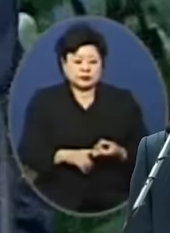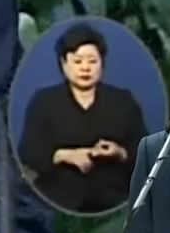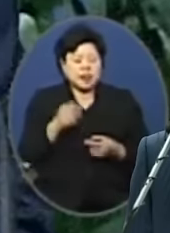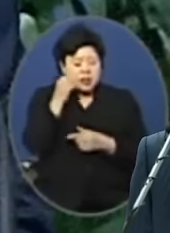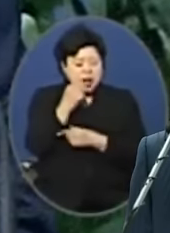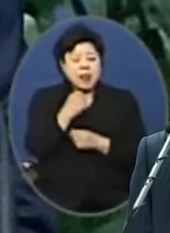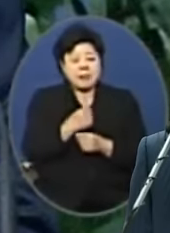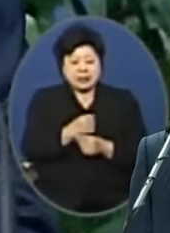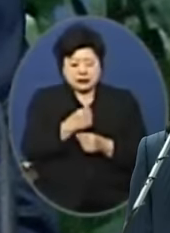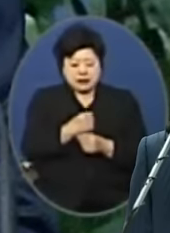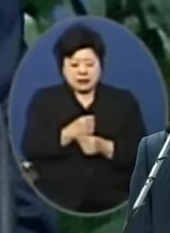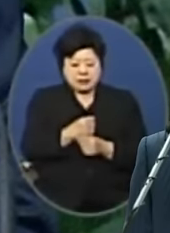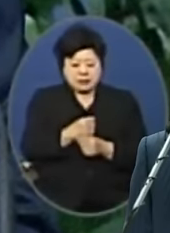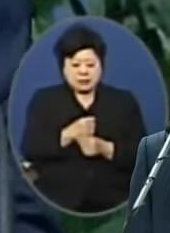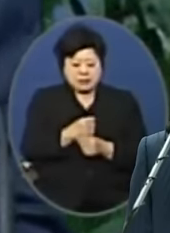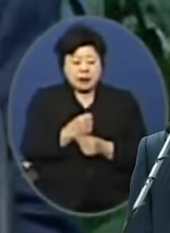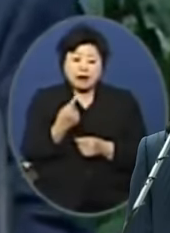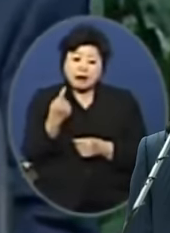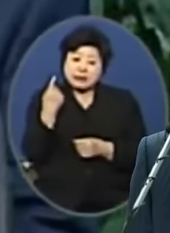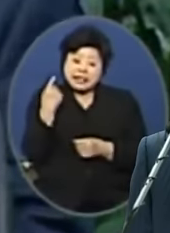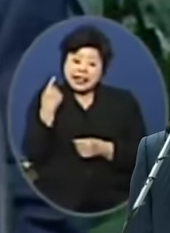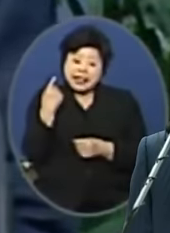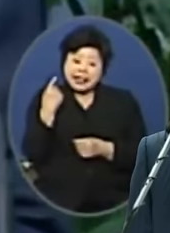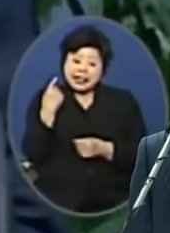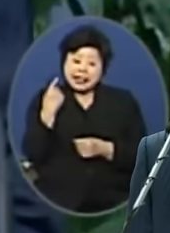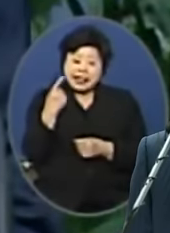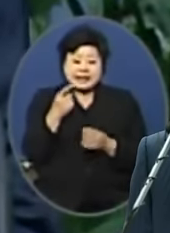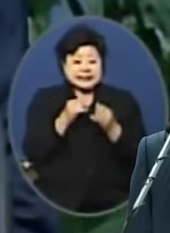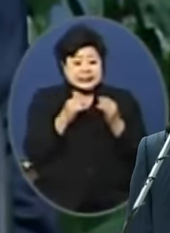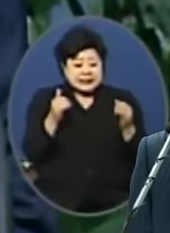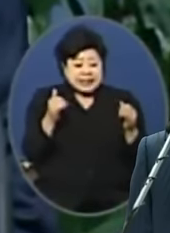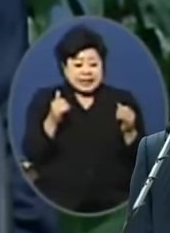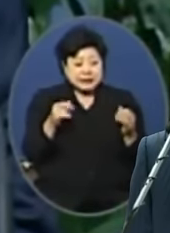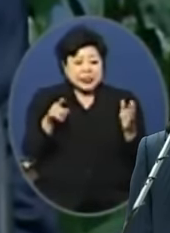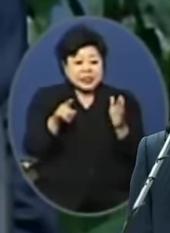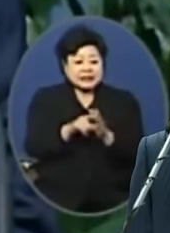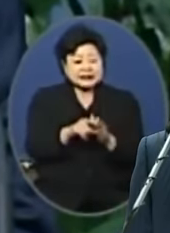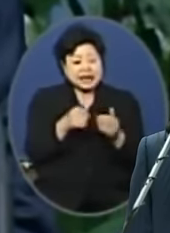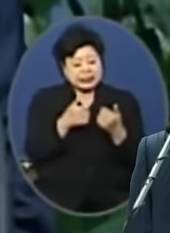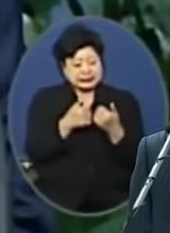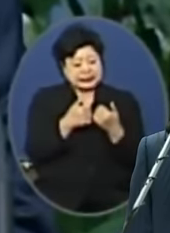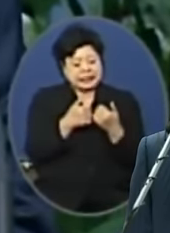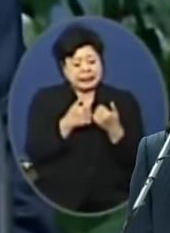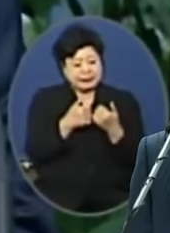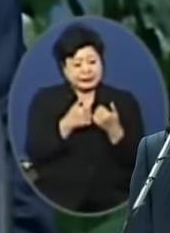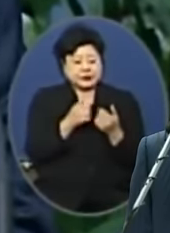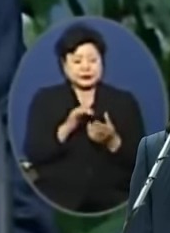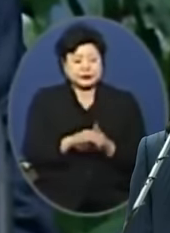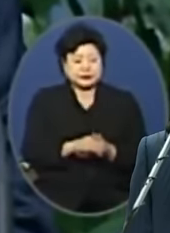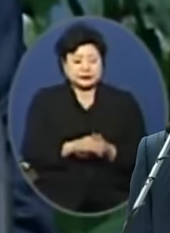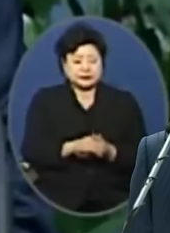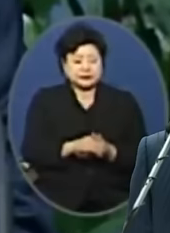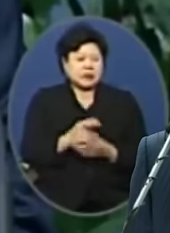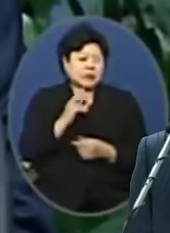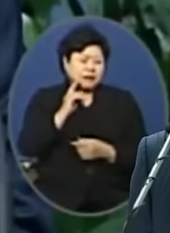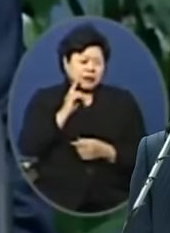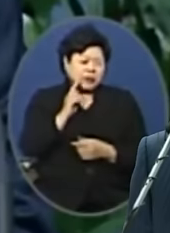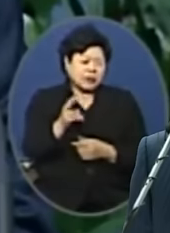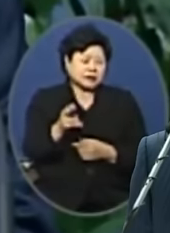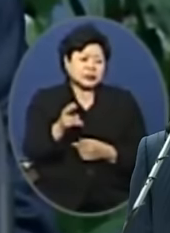열매를 맺습니다. 저는 어제도 한 사람에게 신앙 상담을 했는데 굉장히